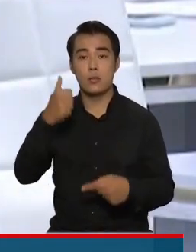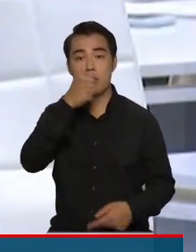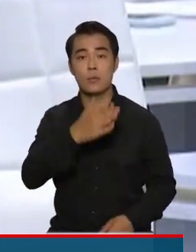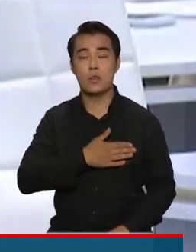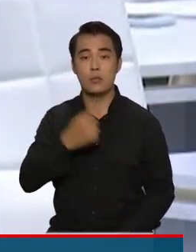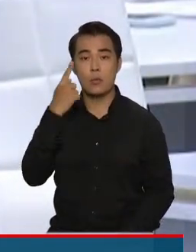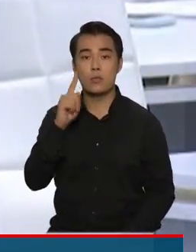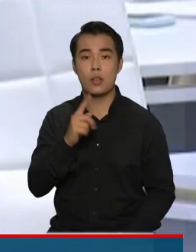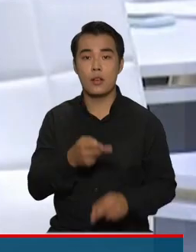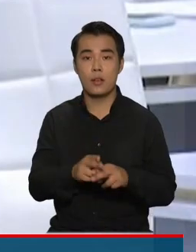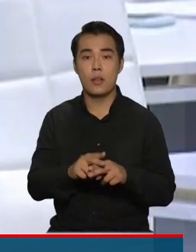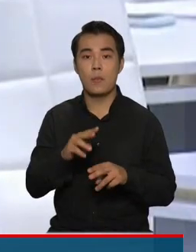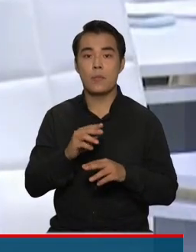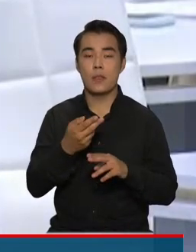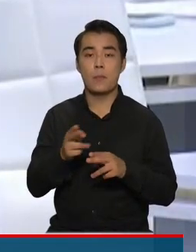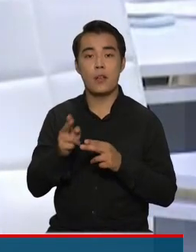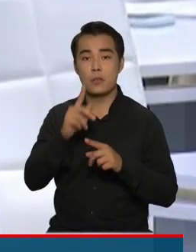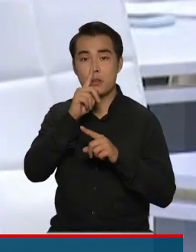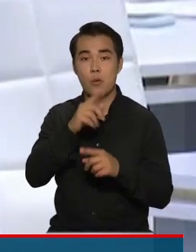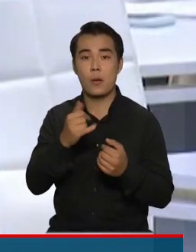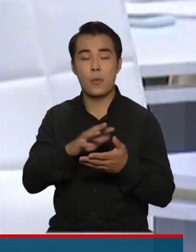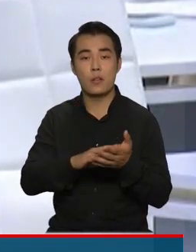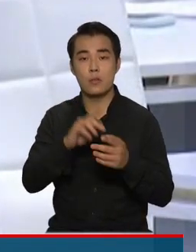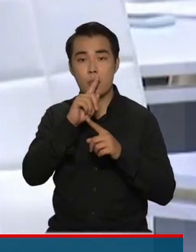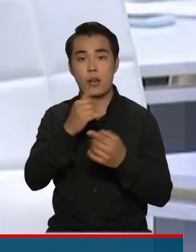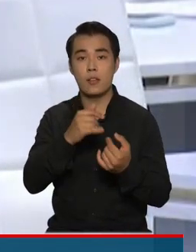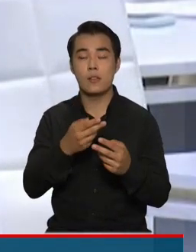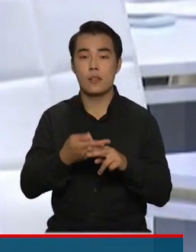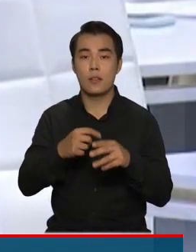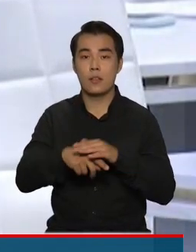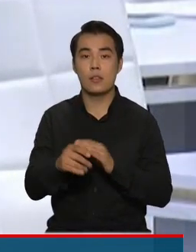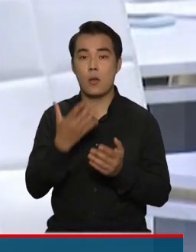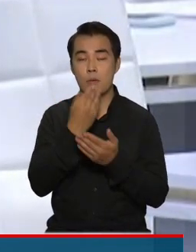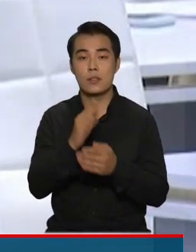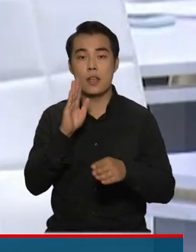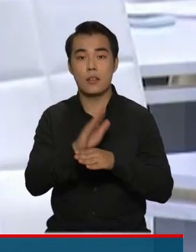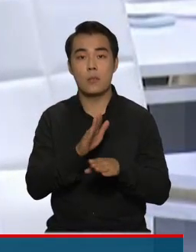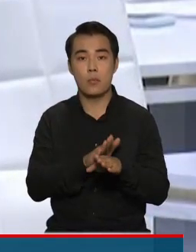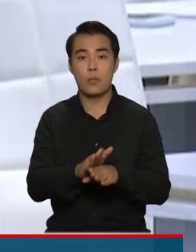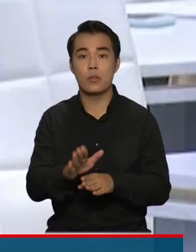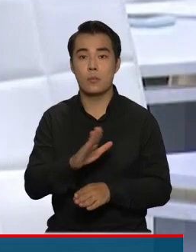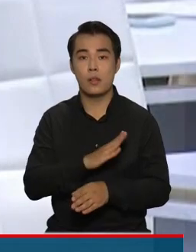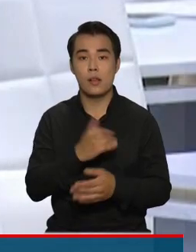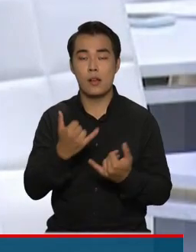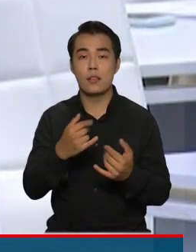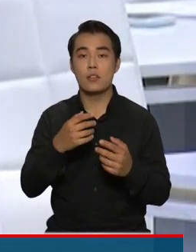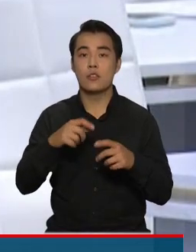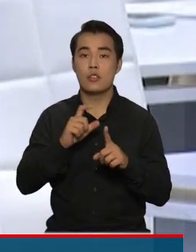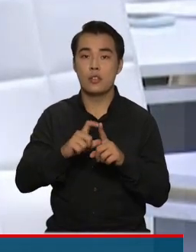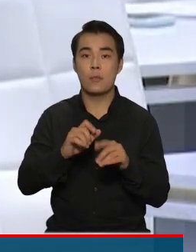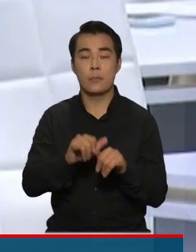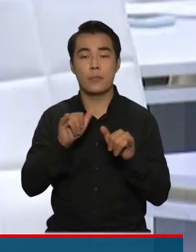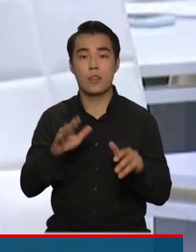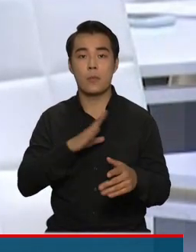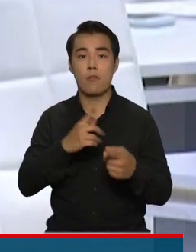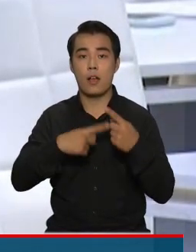думаем, что все-таки моратория нет необходимости продлевать. В связи с тем, что мы свою задачу исполнили в полном объеме, численность сайгаков у нас, можно сказать,